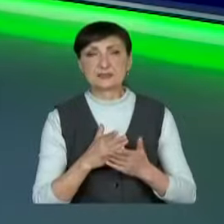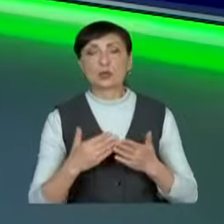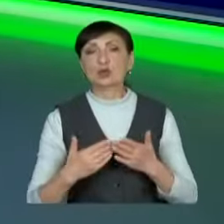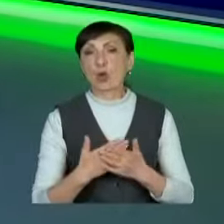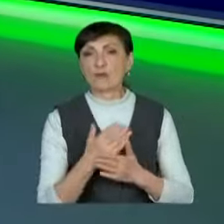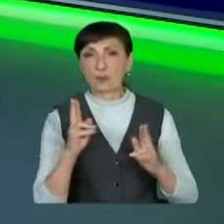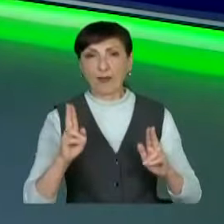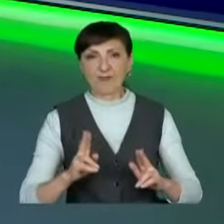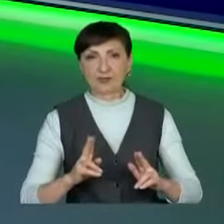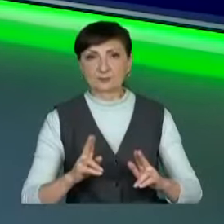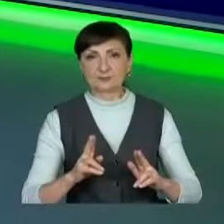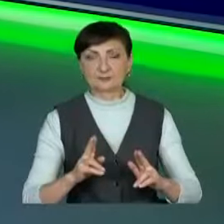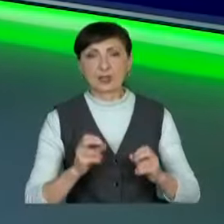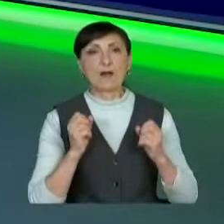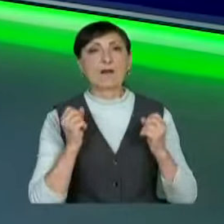нововведения,